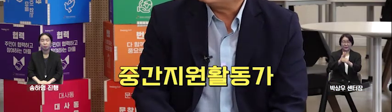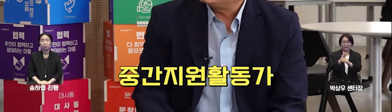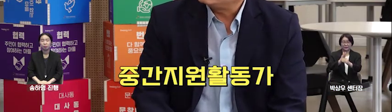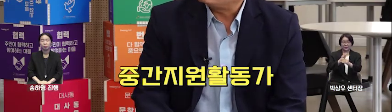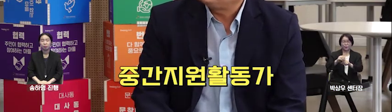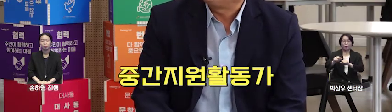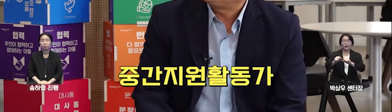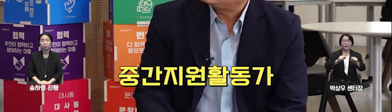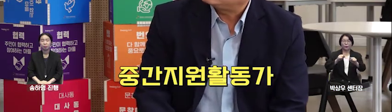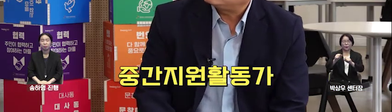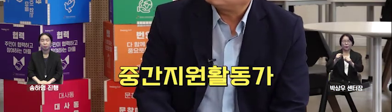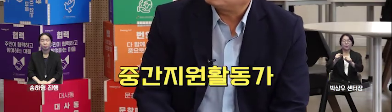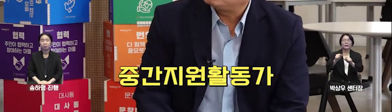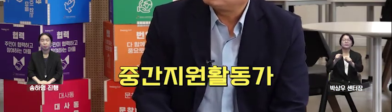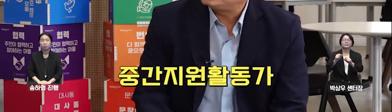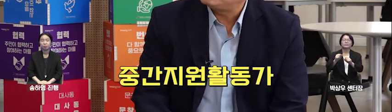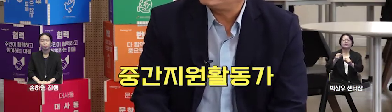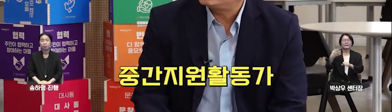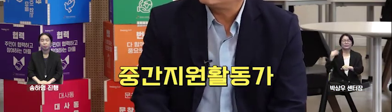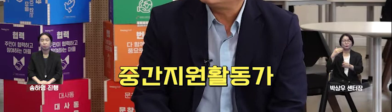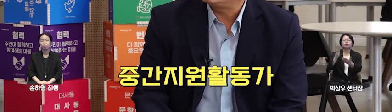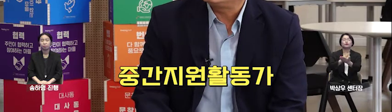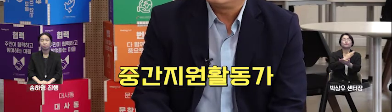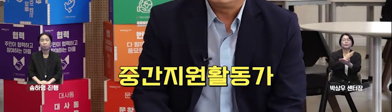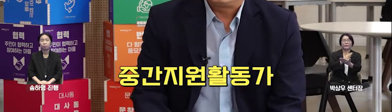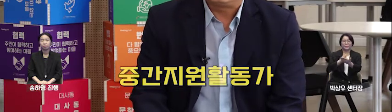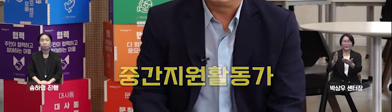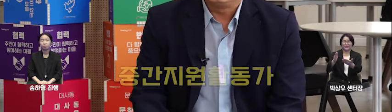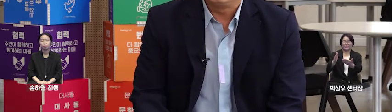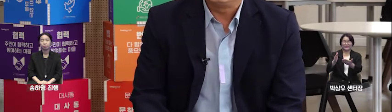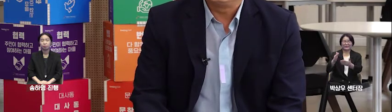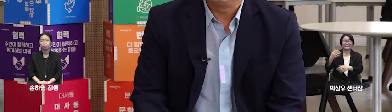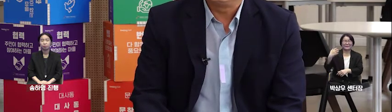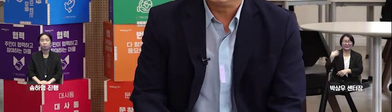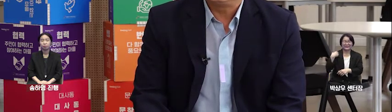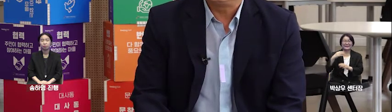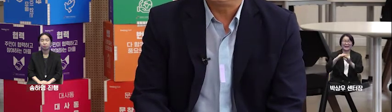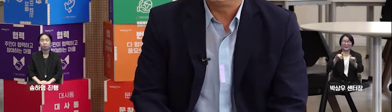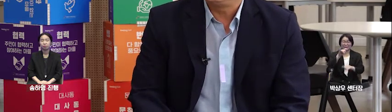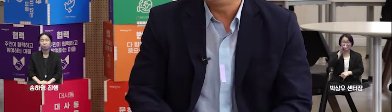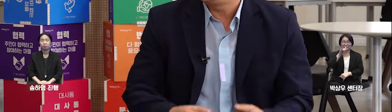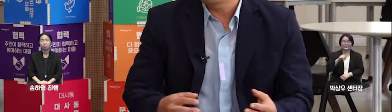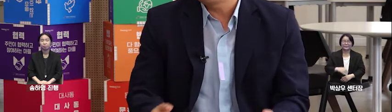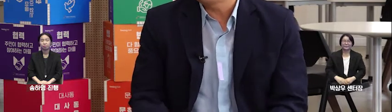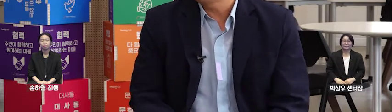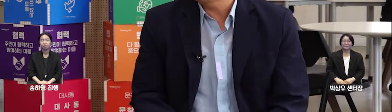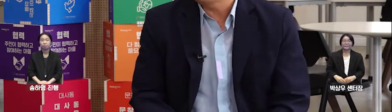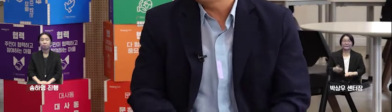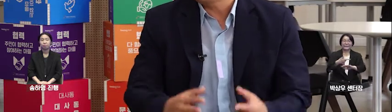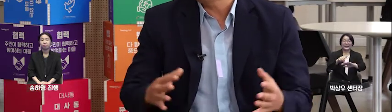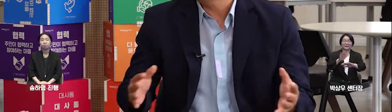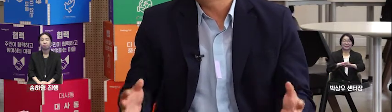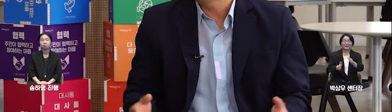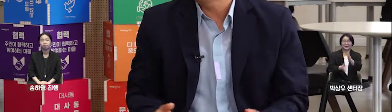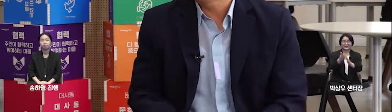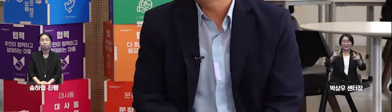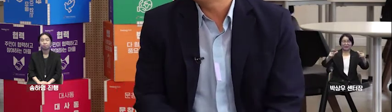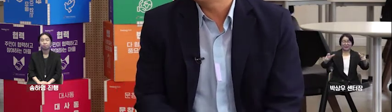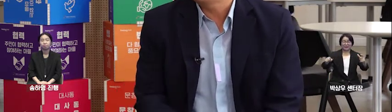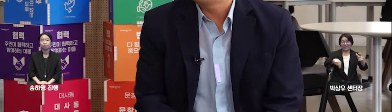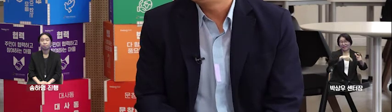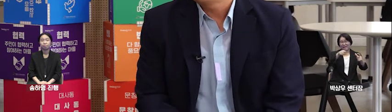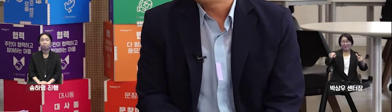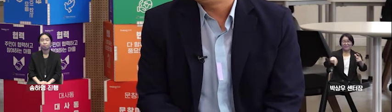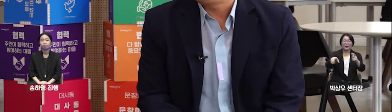활동가라고 하는 구별지기를 또 두고 있습니다. 그래서 그분들이 저희는 이제 대전시 전체